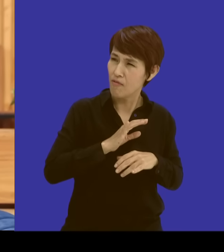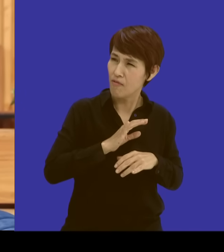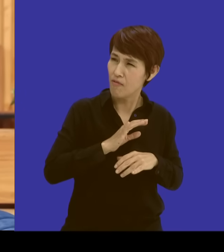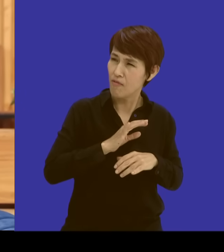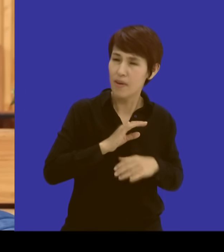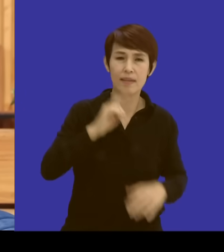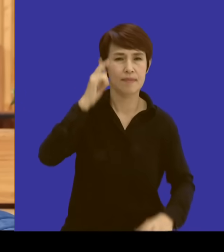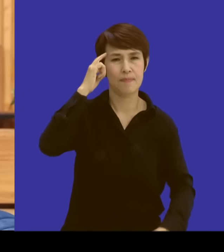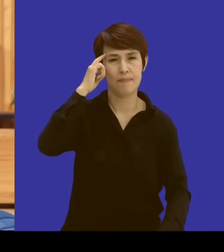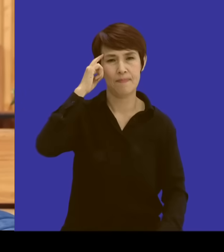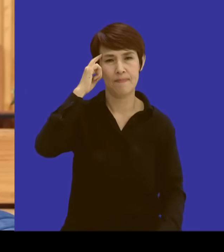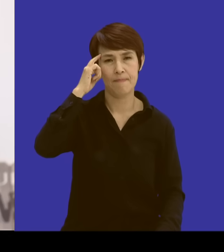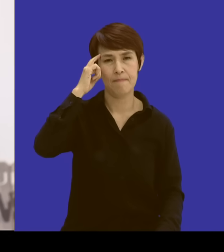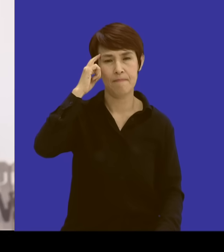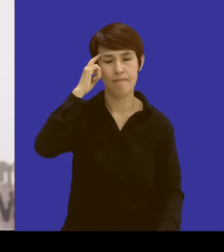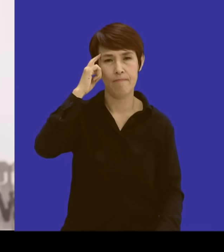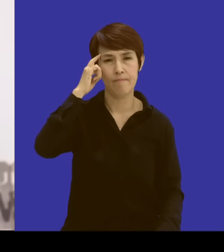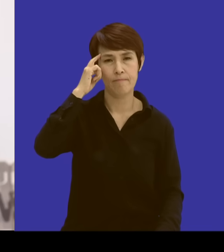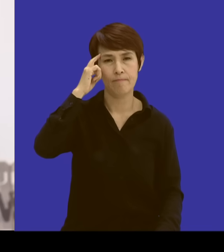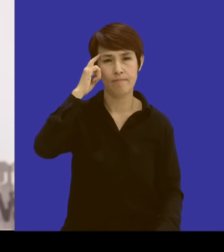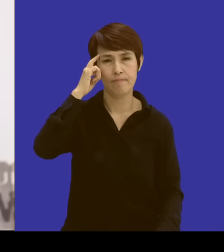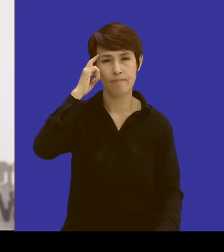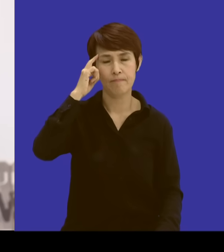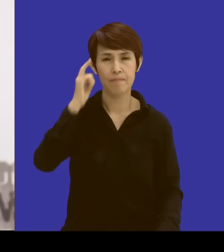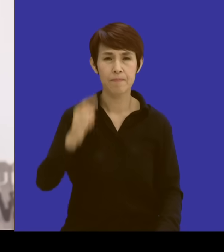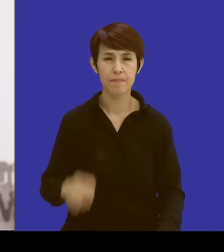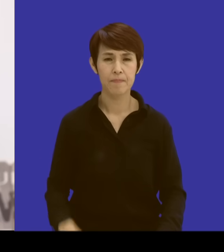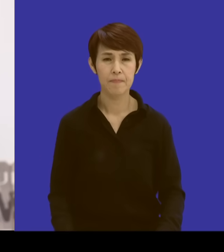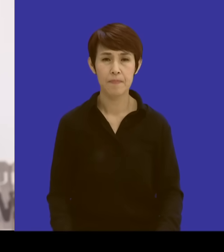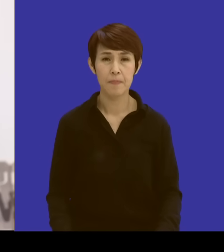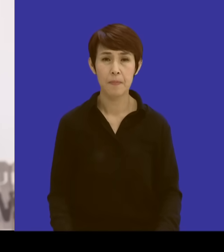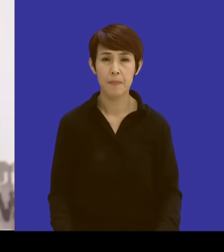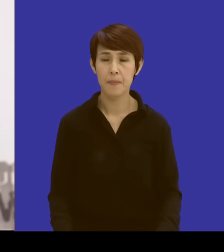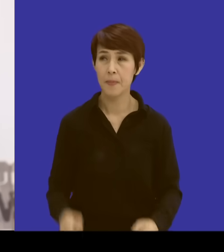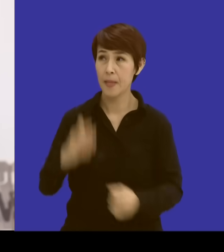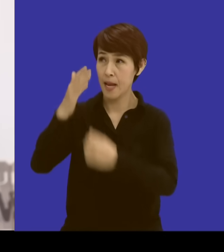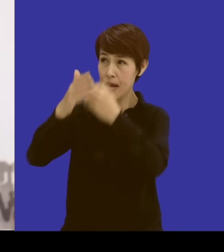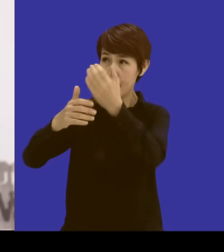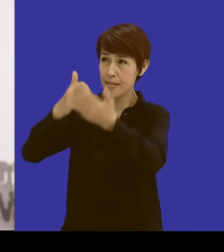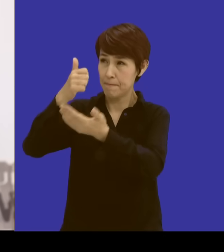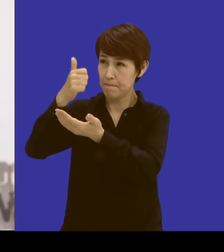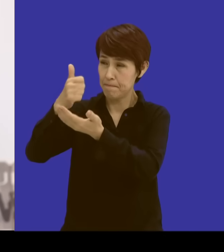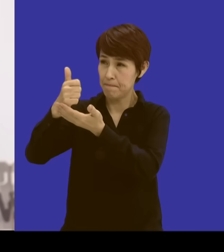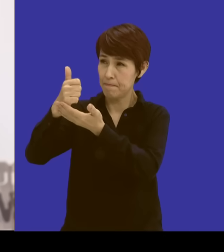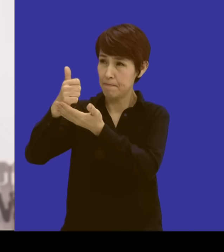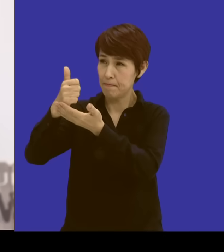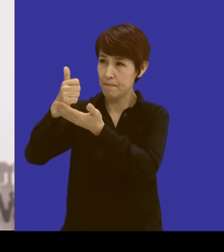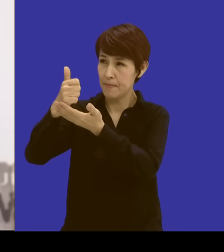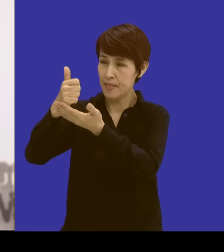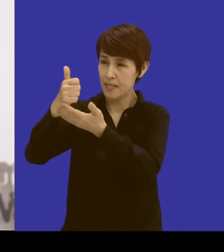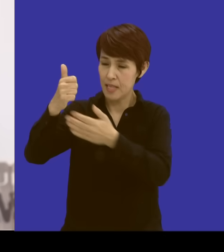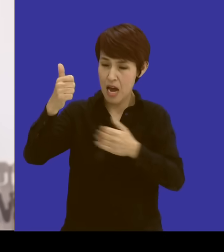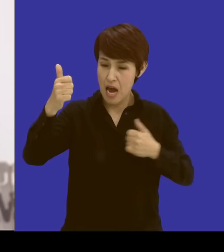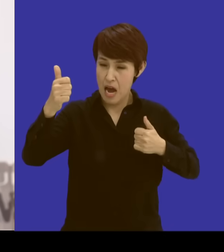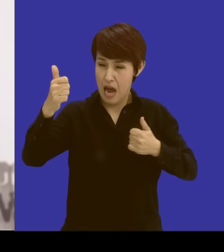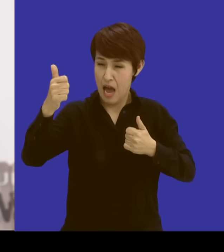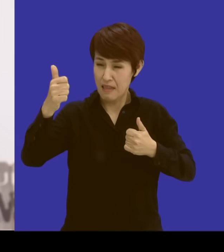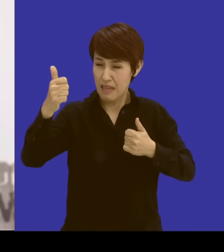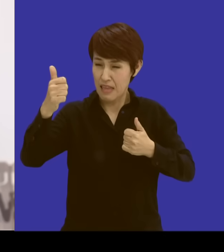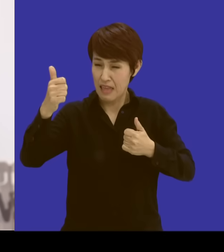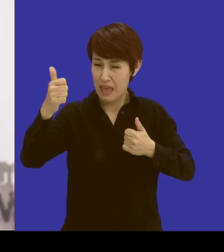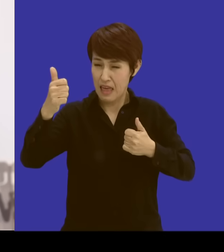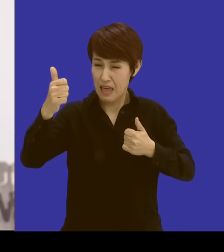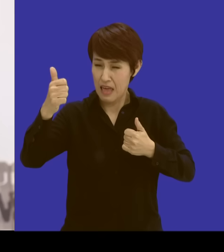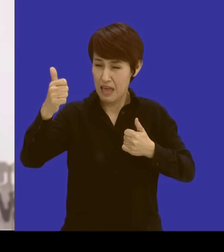하나님이었구나 내가 여태. 내가 하나님을 사실 때 마음 깊은 곳에서는 다가가지 못하는